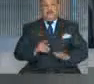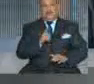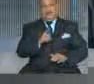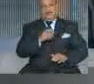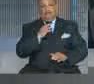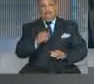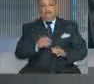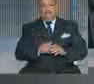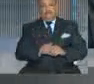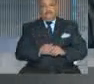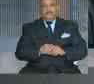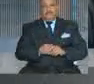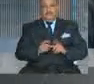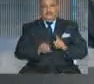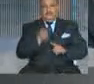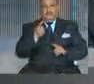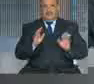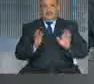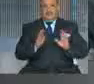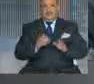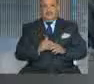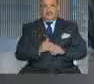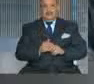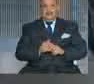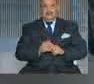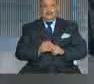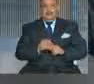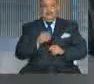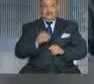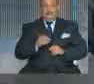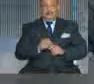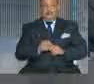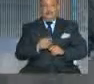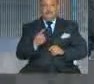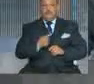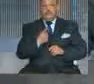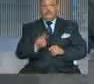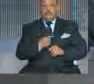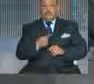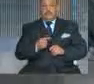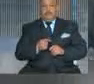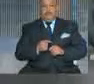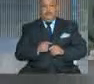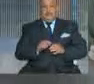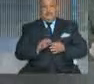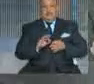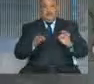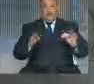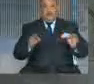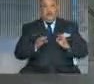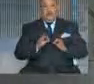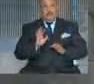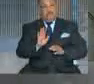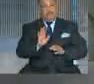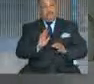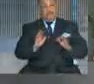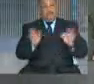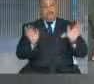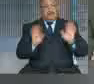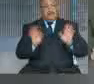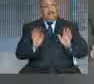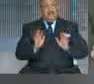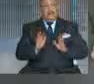المسرحيين المحترفين المتفرغين ياخذوا في 200 دينار منحة شهرية، اللي قاعدين نشوفوا فيه بعد الثورة